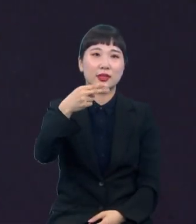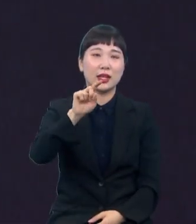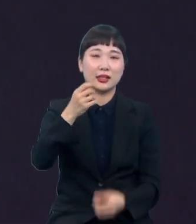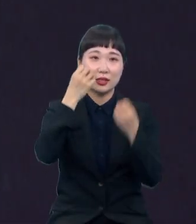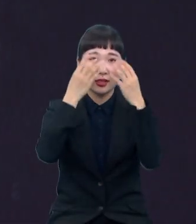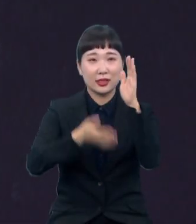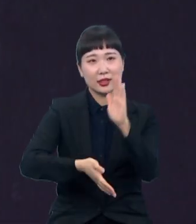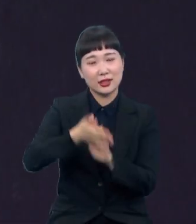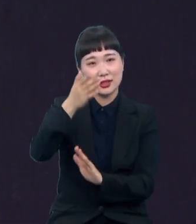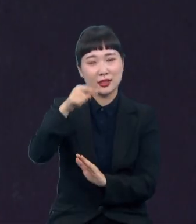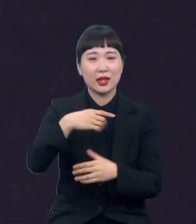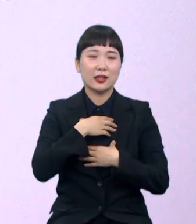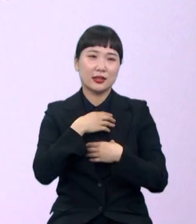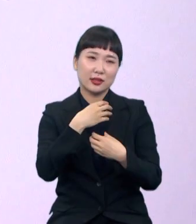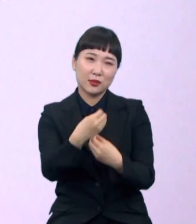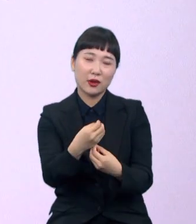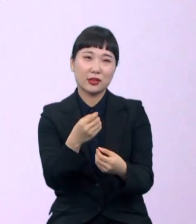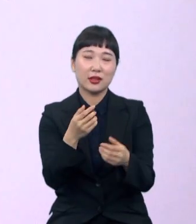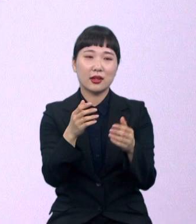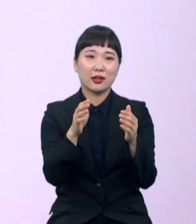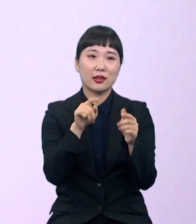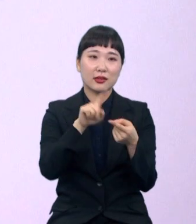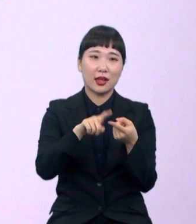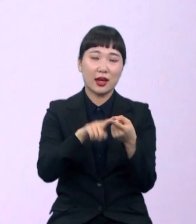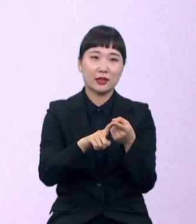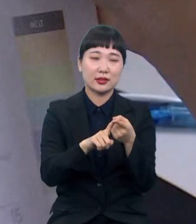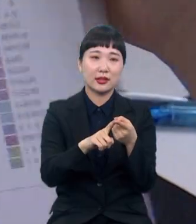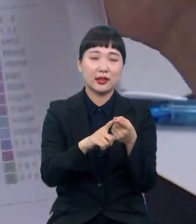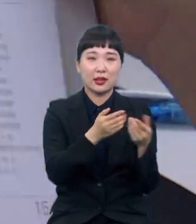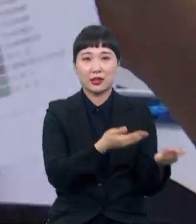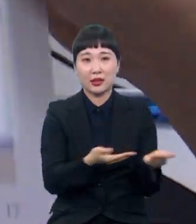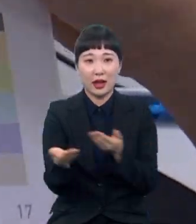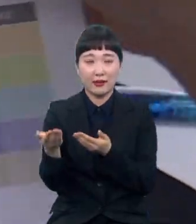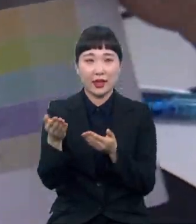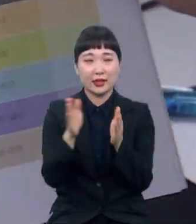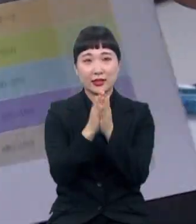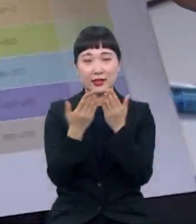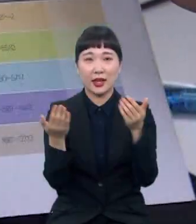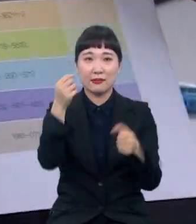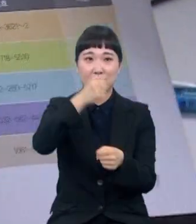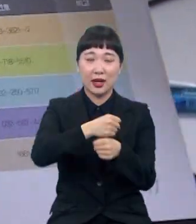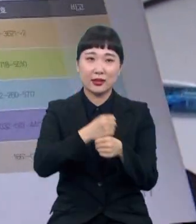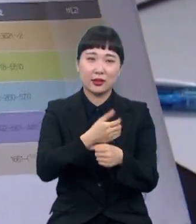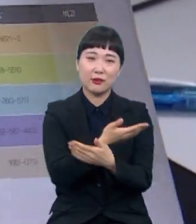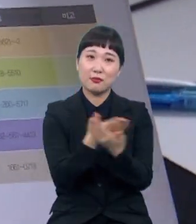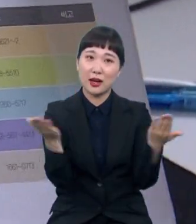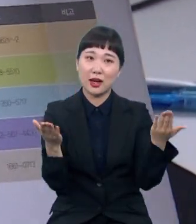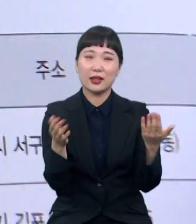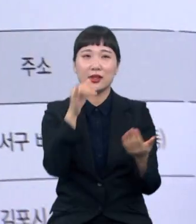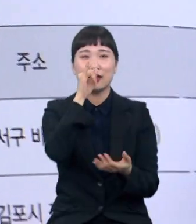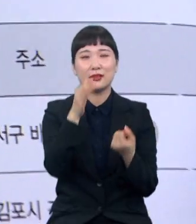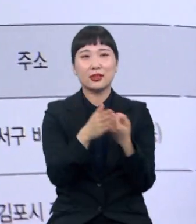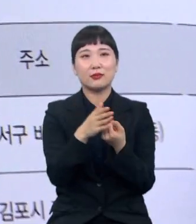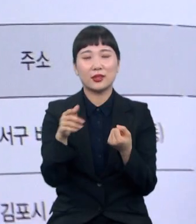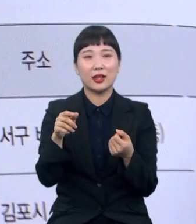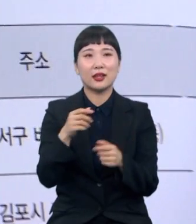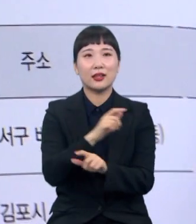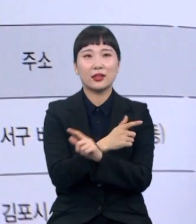편의 정보를 담은 가이드북도 제작해 배포하는 등 입주민들을 위한 다양한 서비스를 제공하고